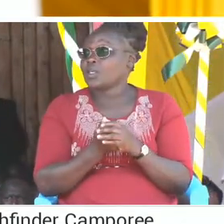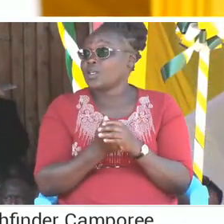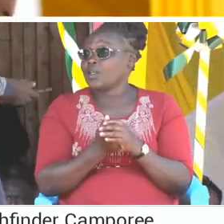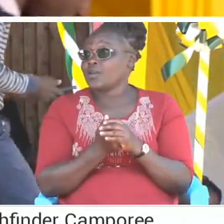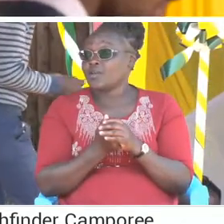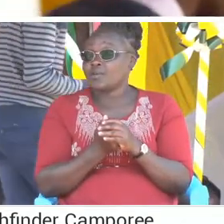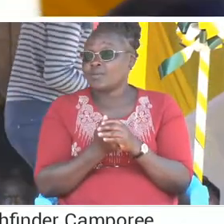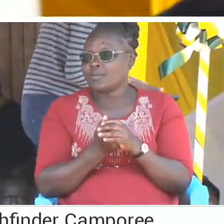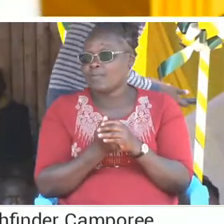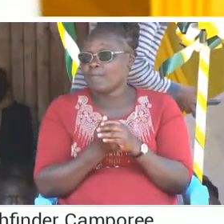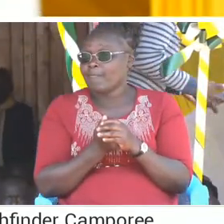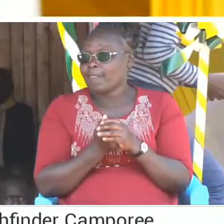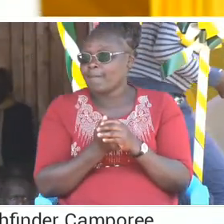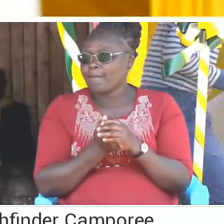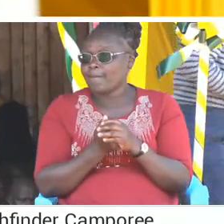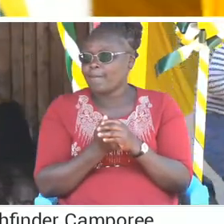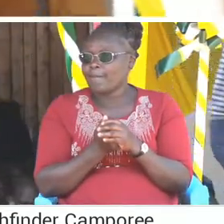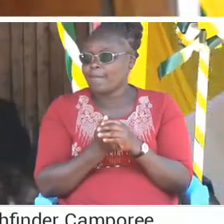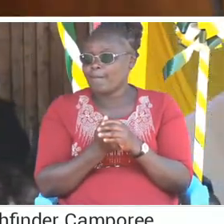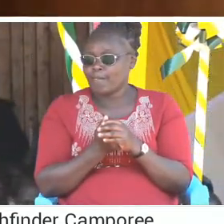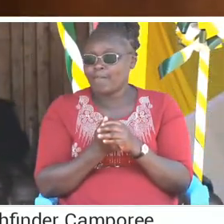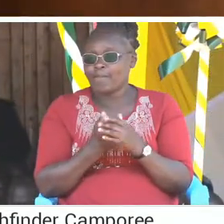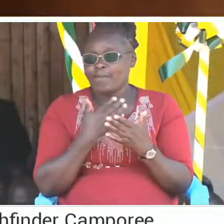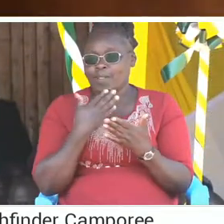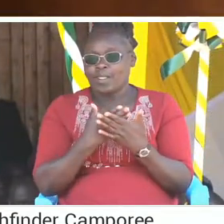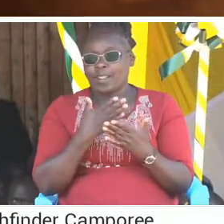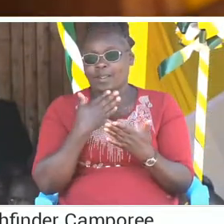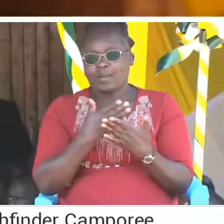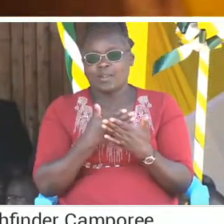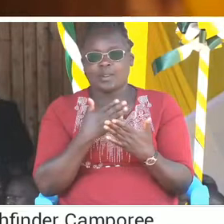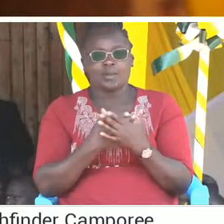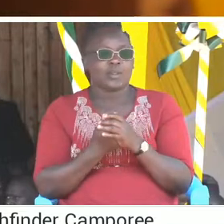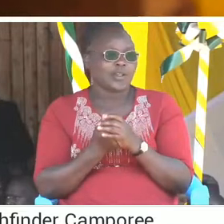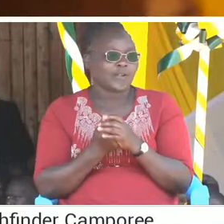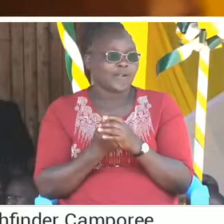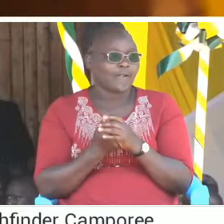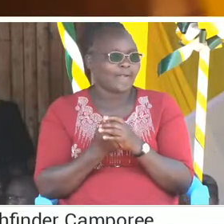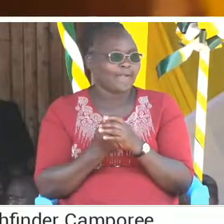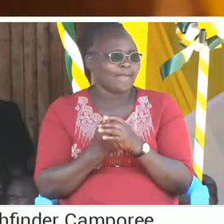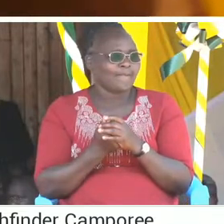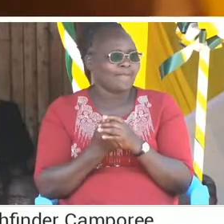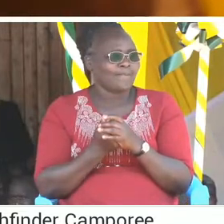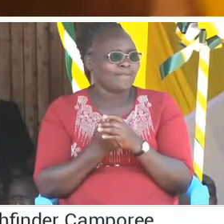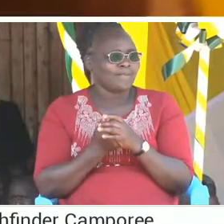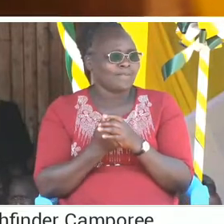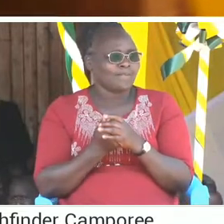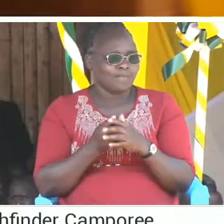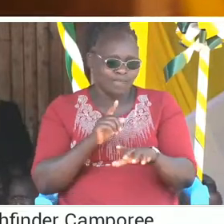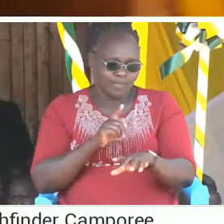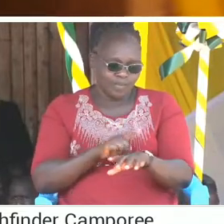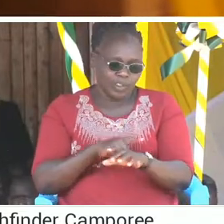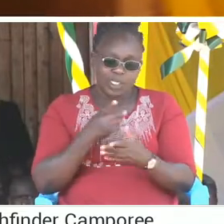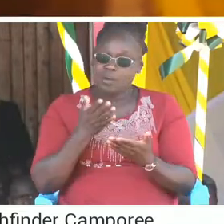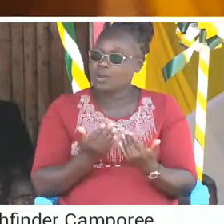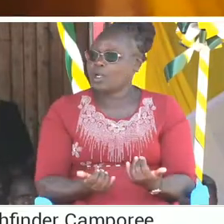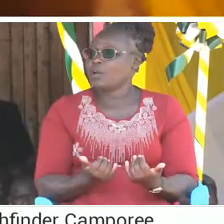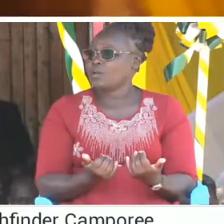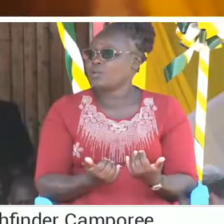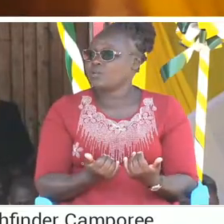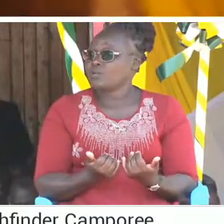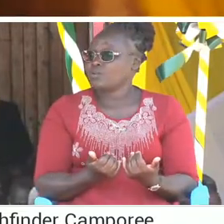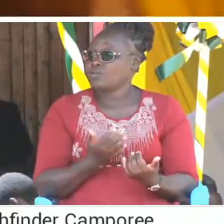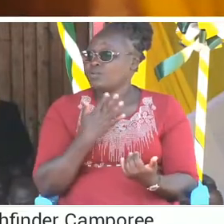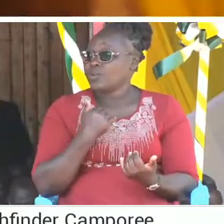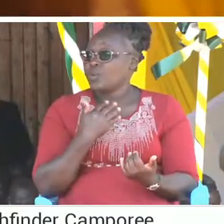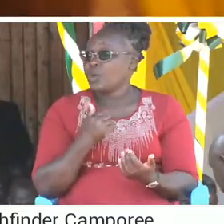kupata nafasi kufika hapa ili muweze kuwa pamoja nasi. Basi kwa nafasi ambayo imebaki kwa dakika chache,